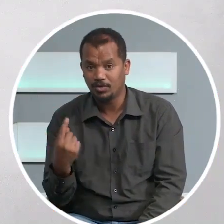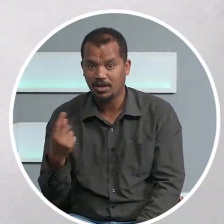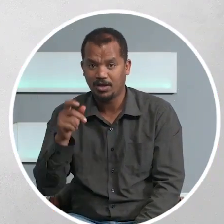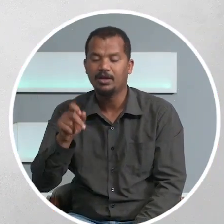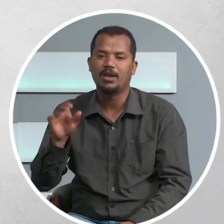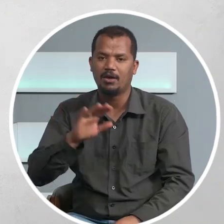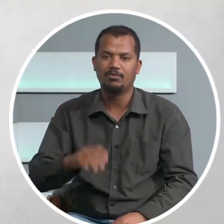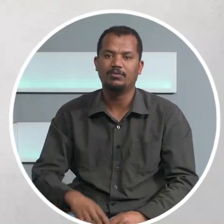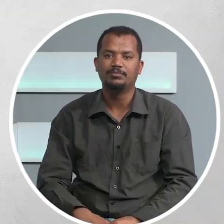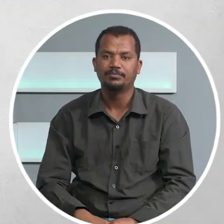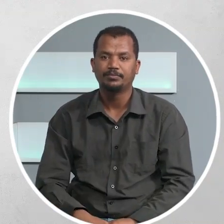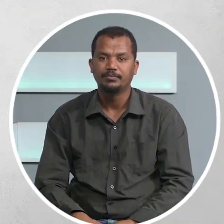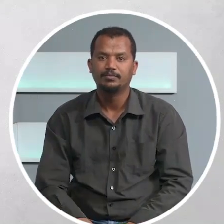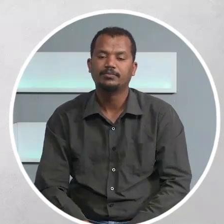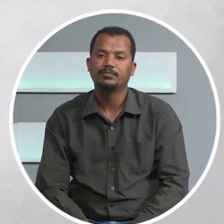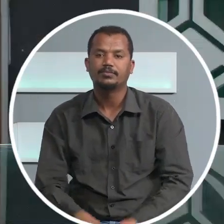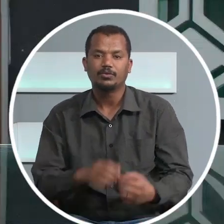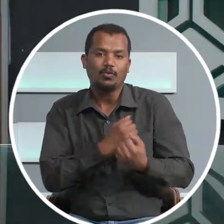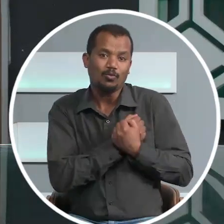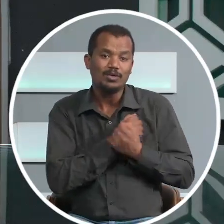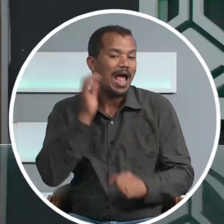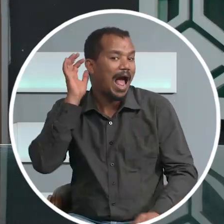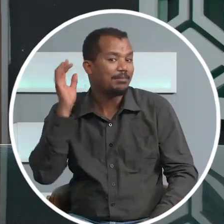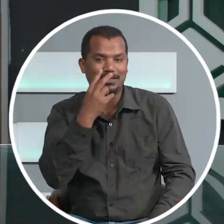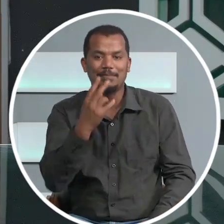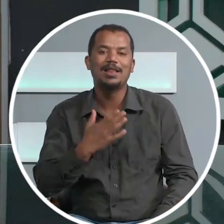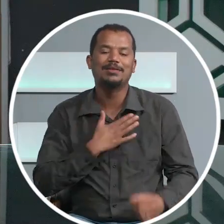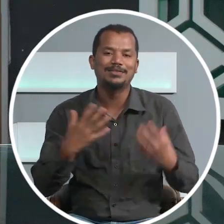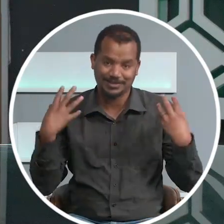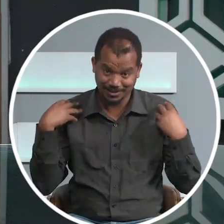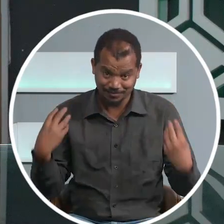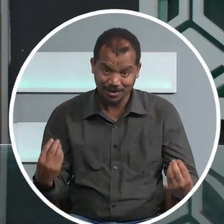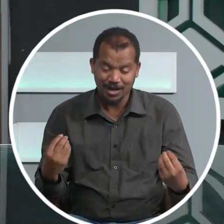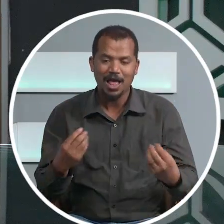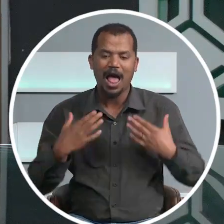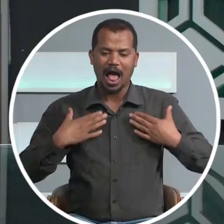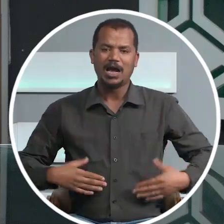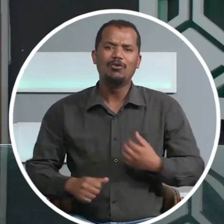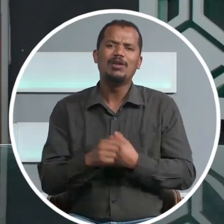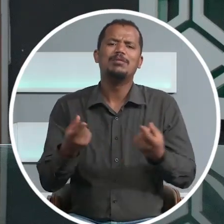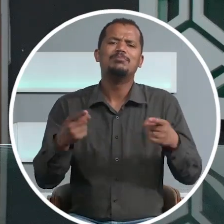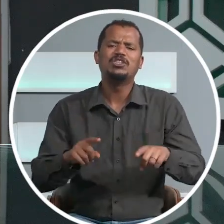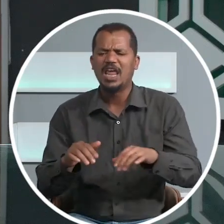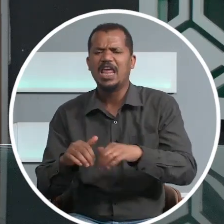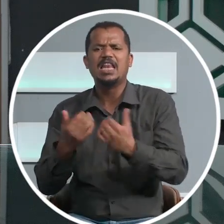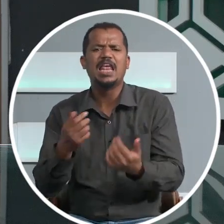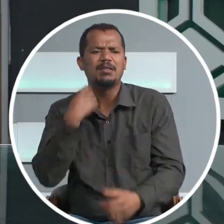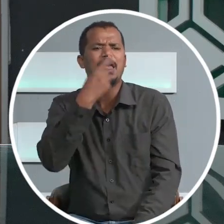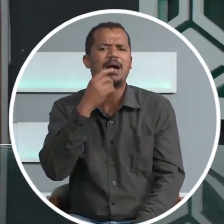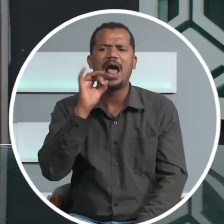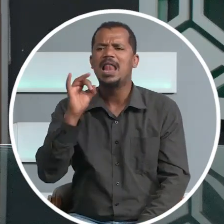ዳጉ ሁሌ ዳጉ ውድ አድማጭ ተመልካቾቻችን እንደምን አላችሁልን? አካል ጉዳት መቼ